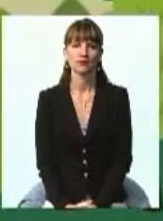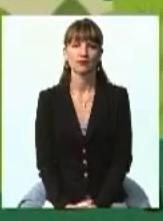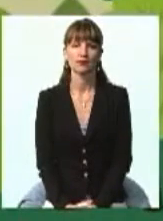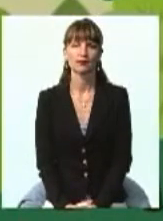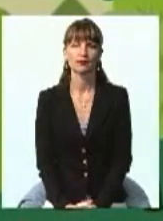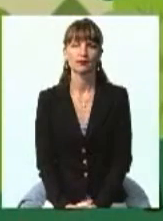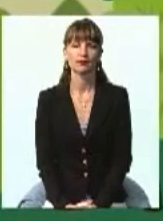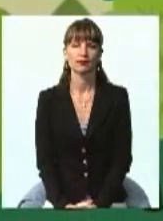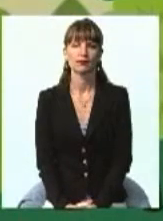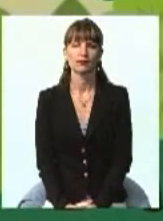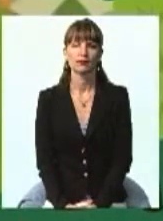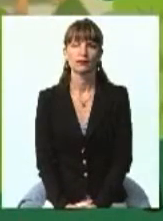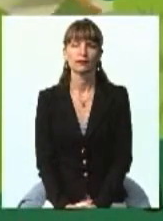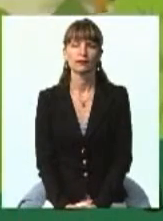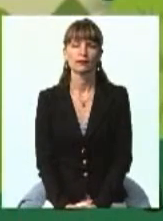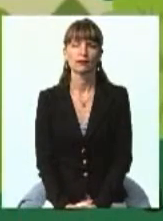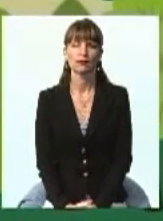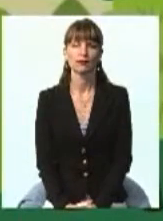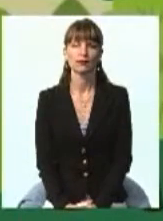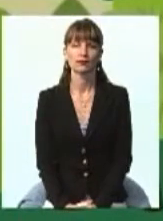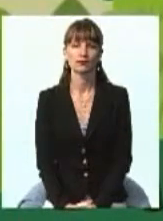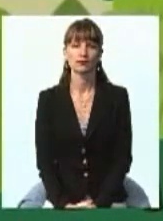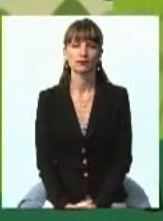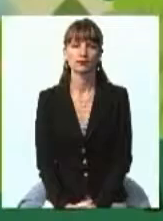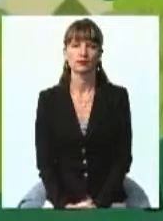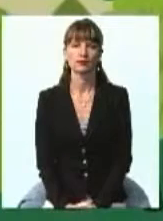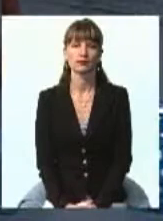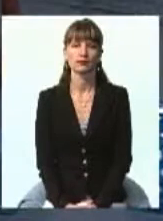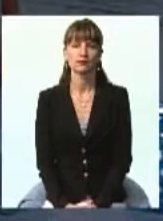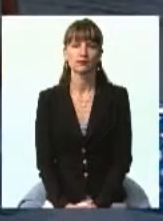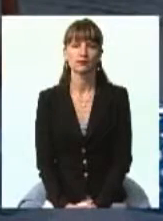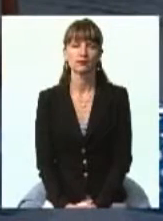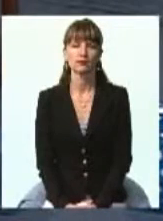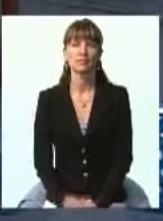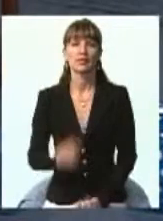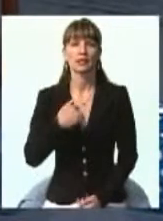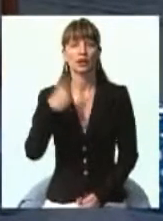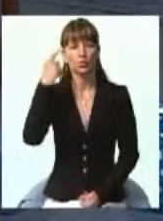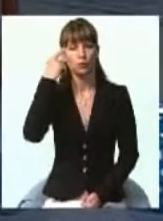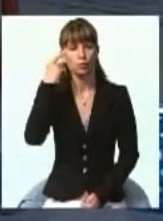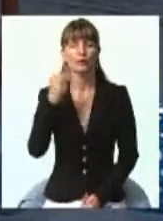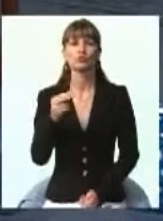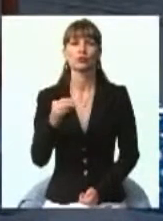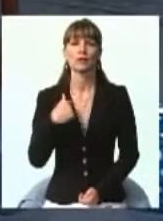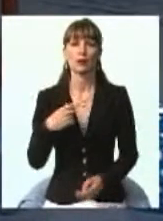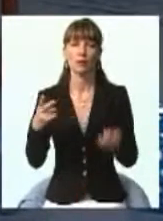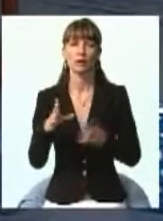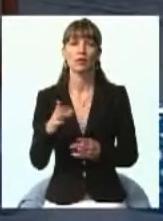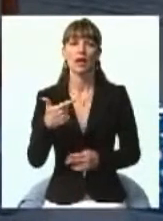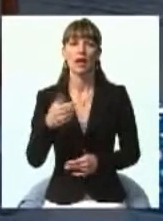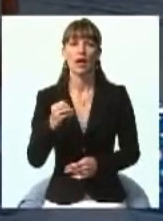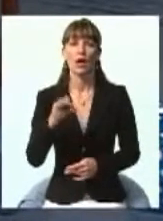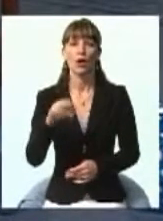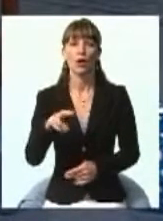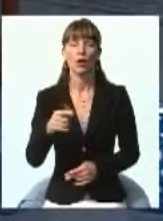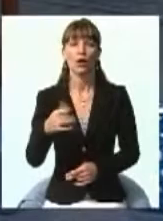Я от думаю, а чи взагалі нам потрібні геологи? Чи